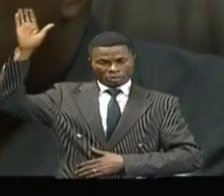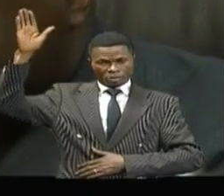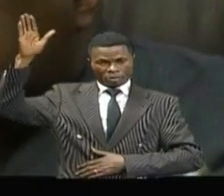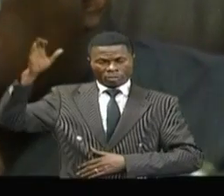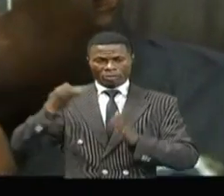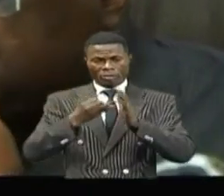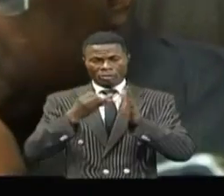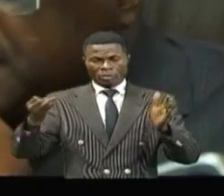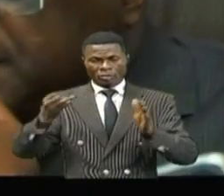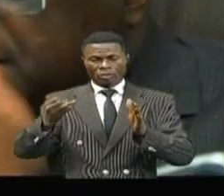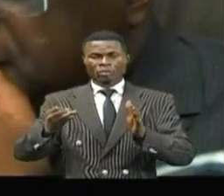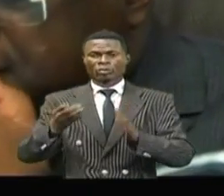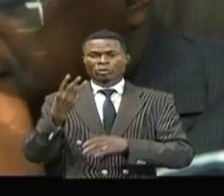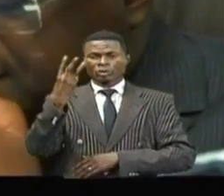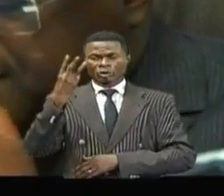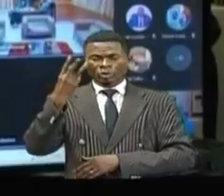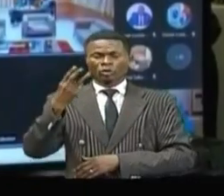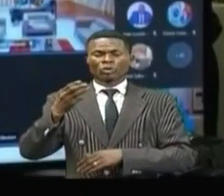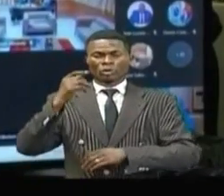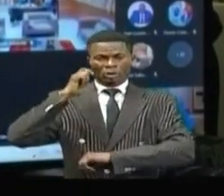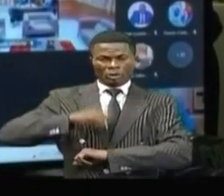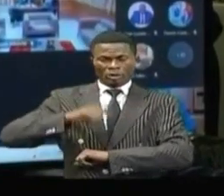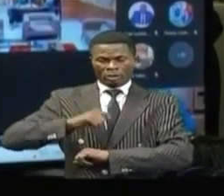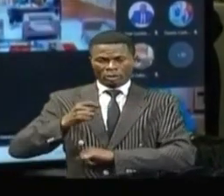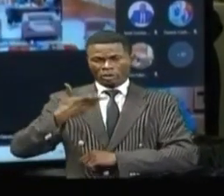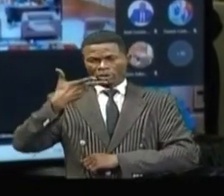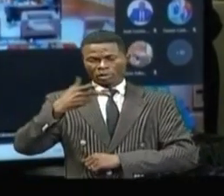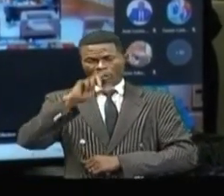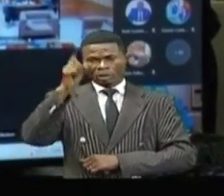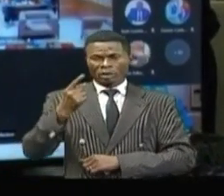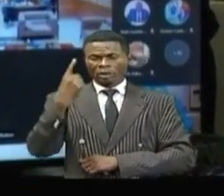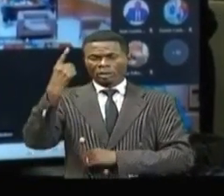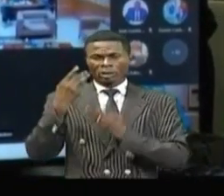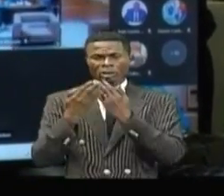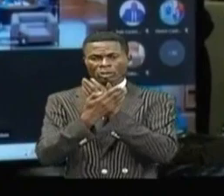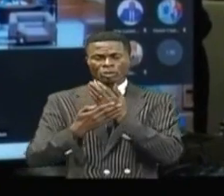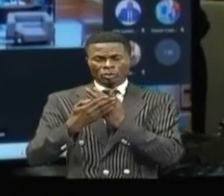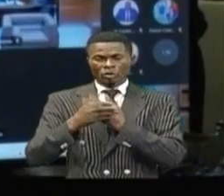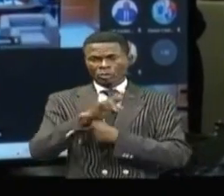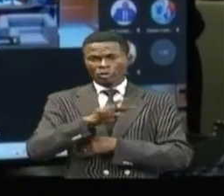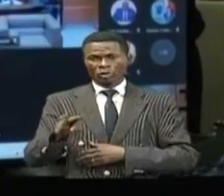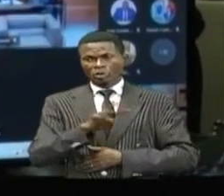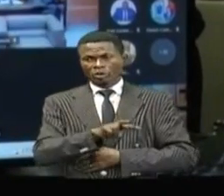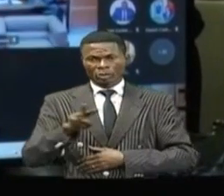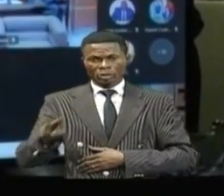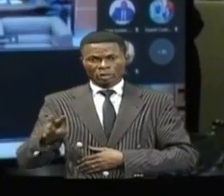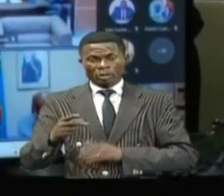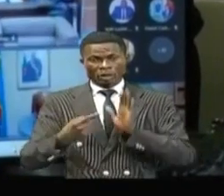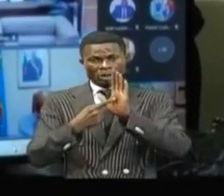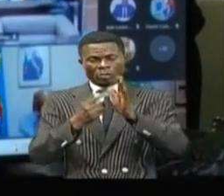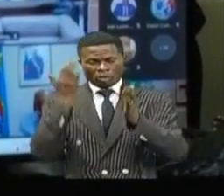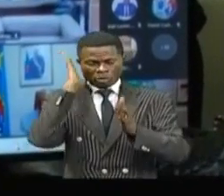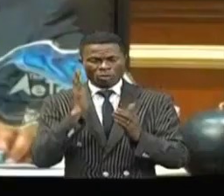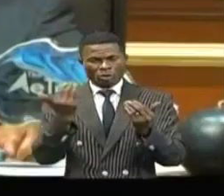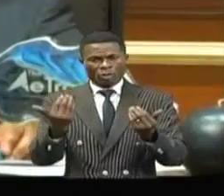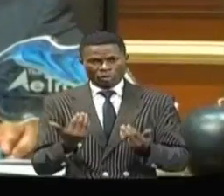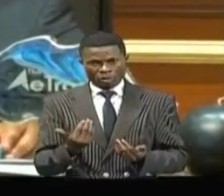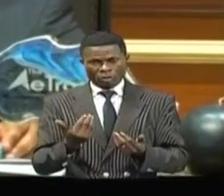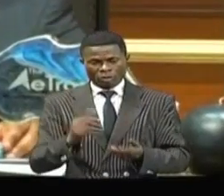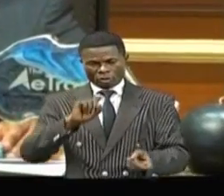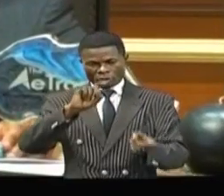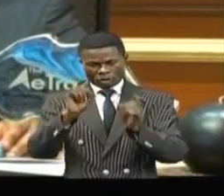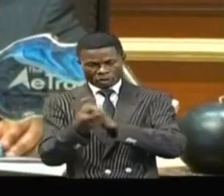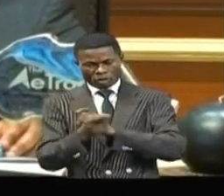73 magistrats qu'il a présidé le mercredi 31 août 2022 pour marquer sa volonté ferme de réformer